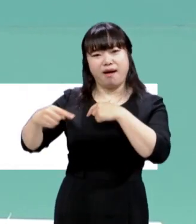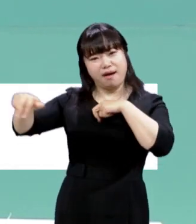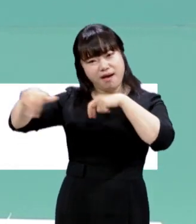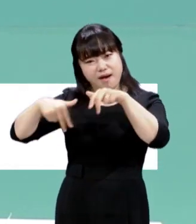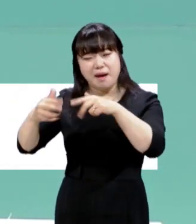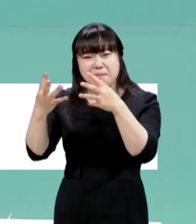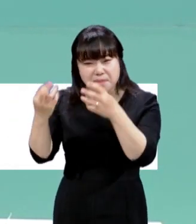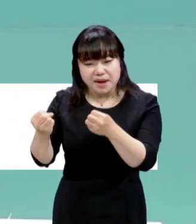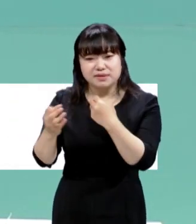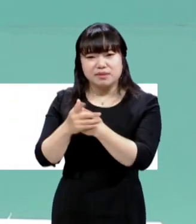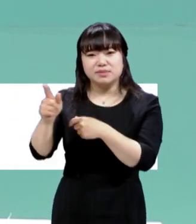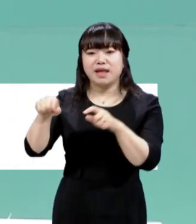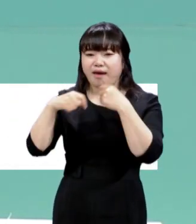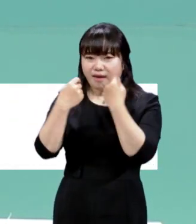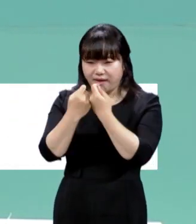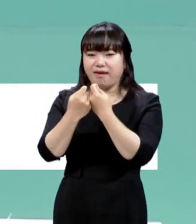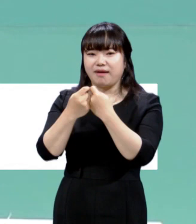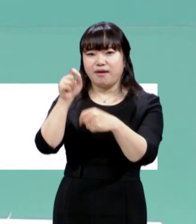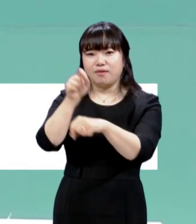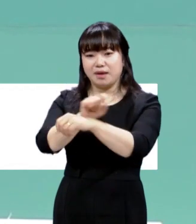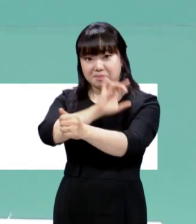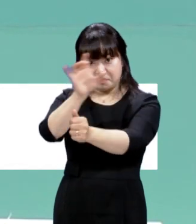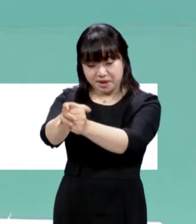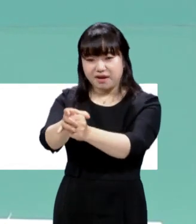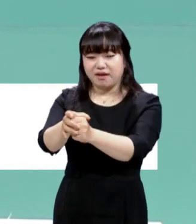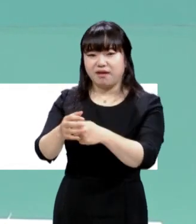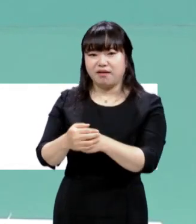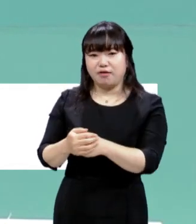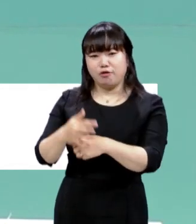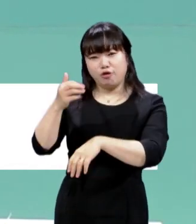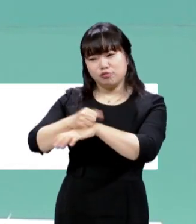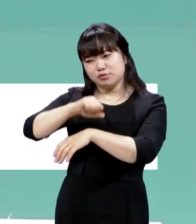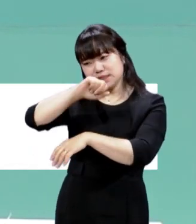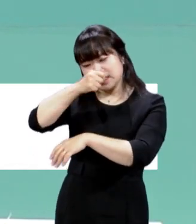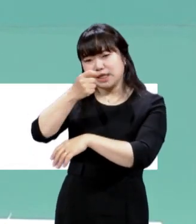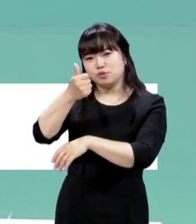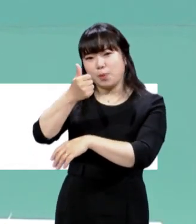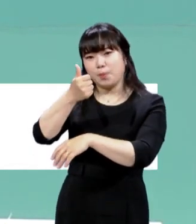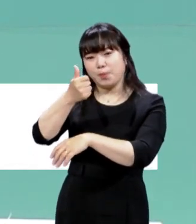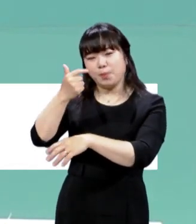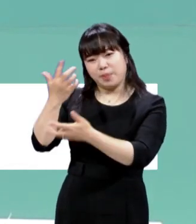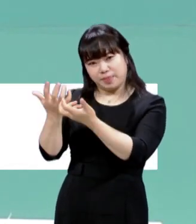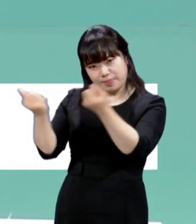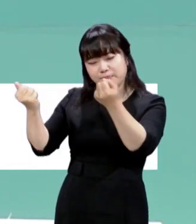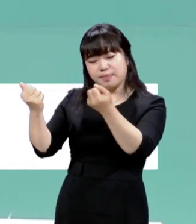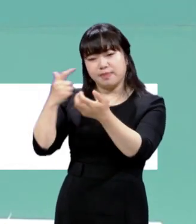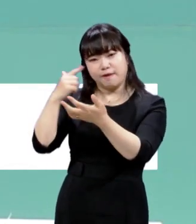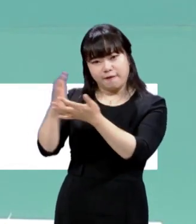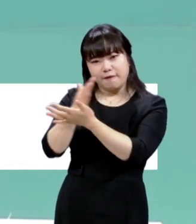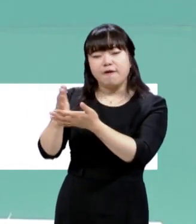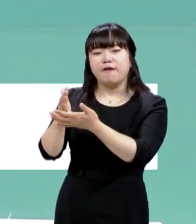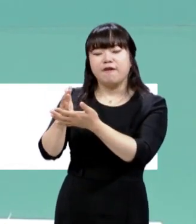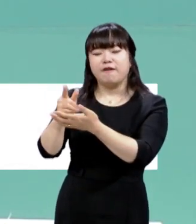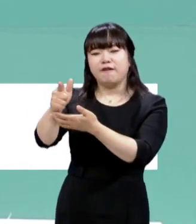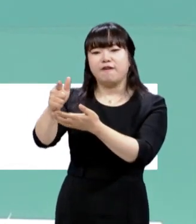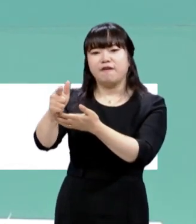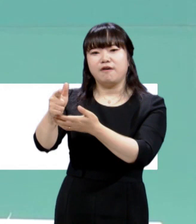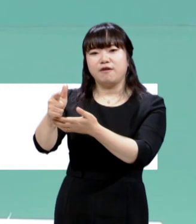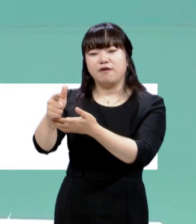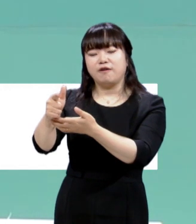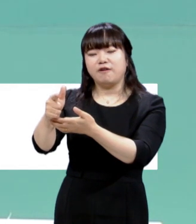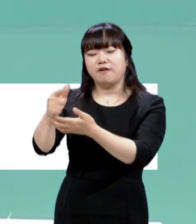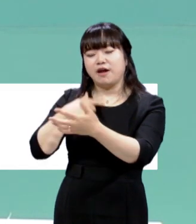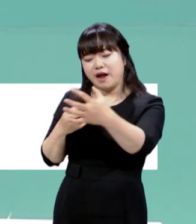대해서는 민자 유치를 해서 어 재원을 어 음 좀 더 많이 이렇게